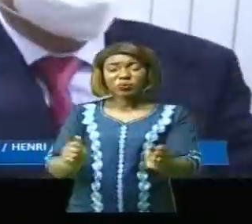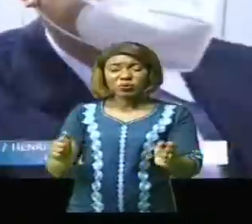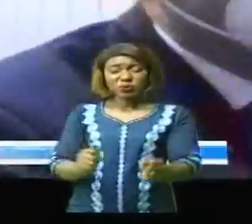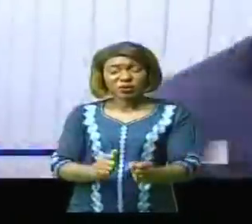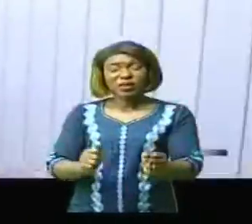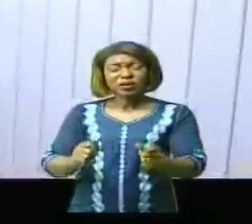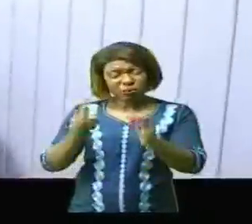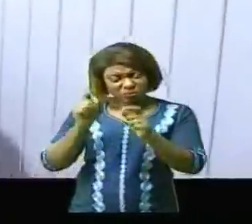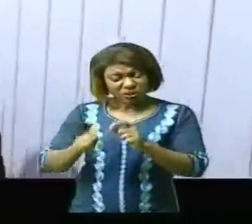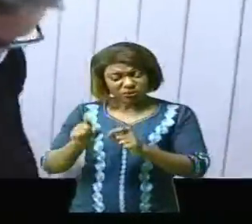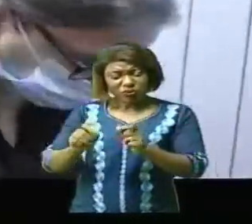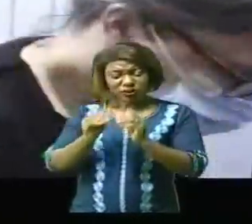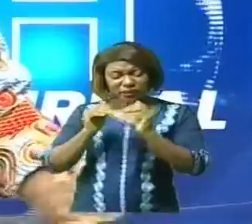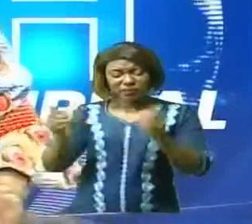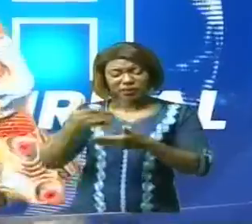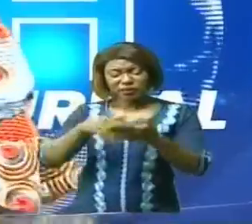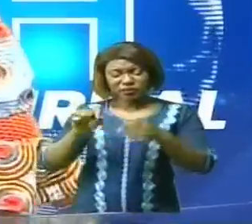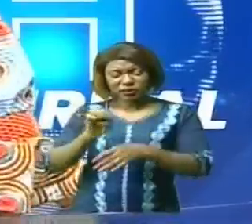João Lourenço.